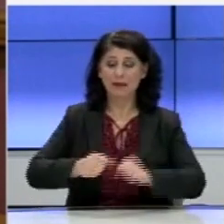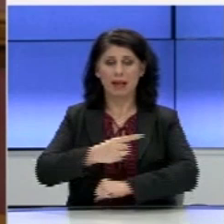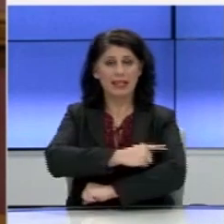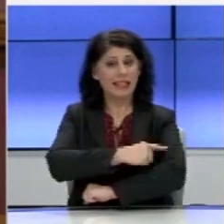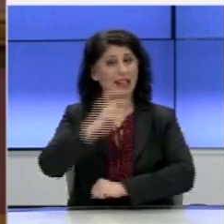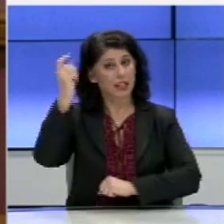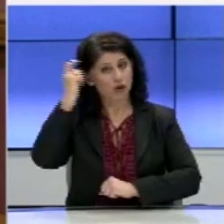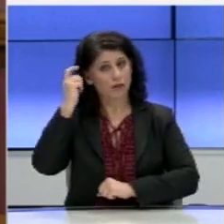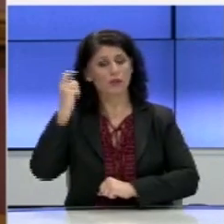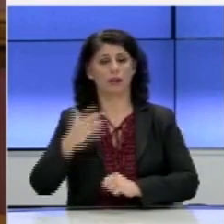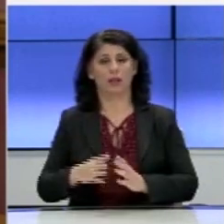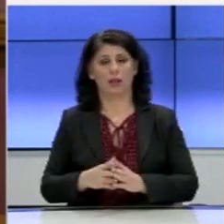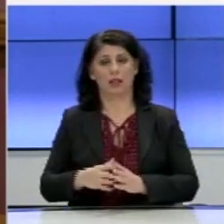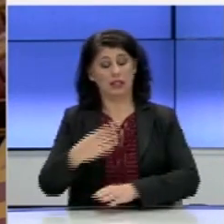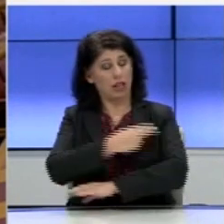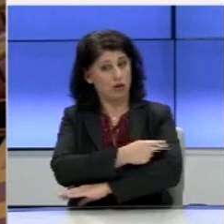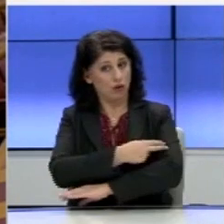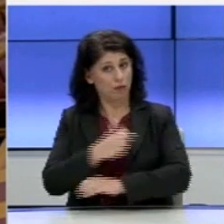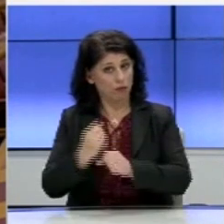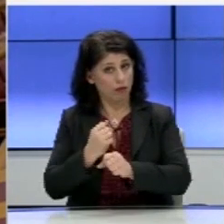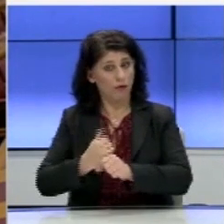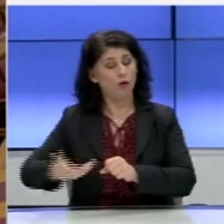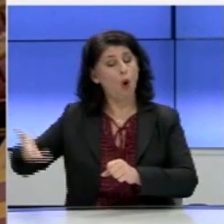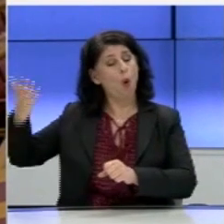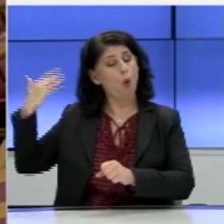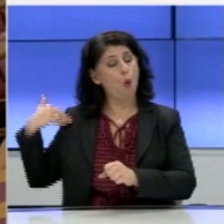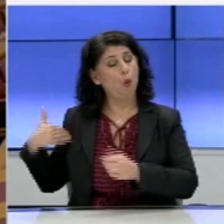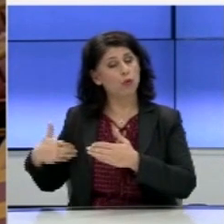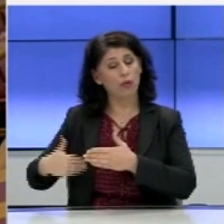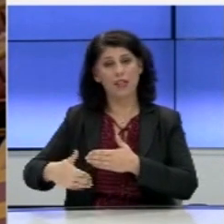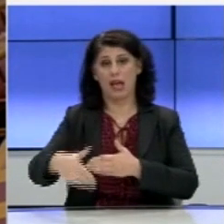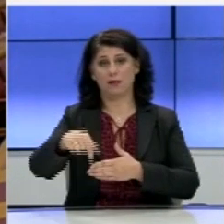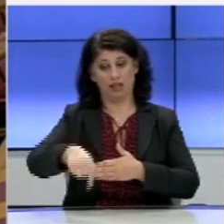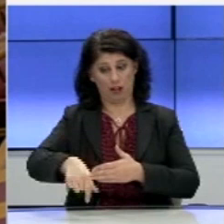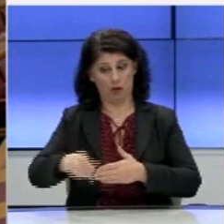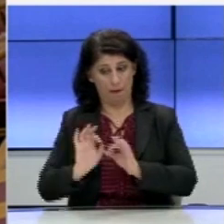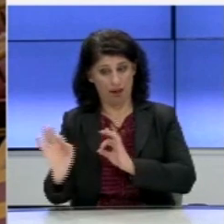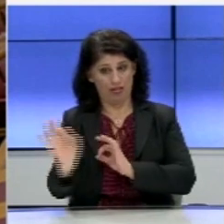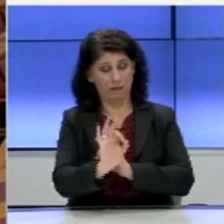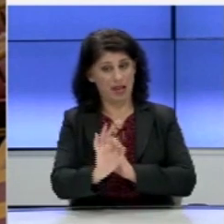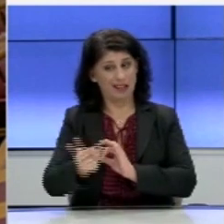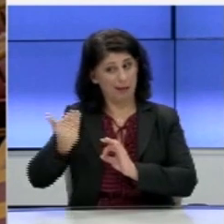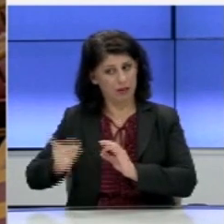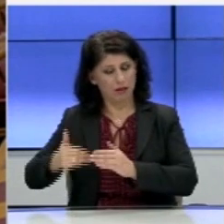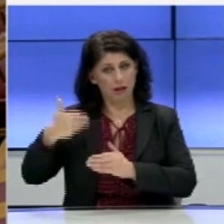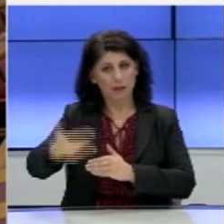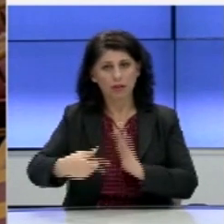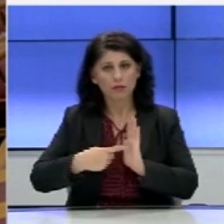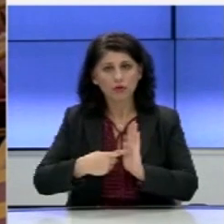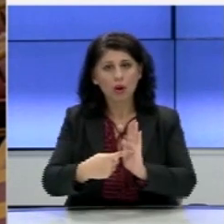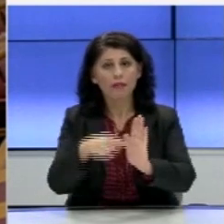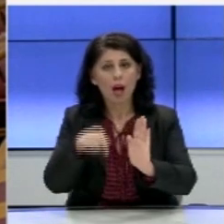γιατροί, οι νοσηλευτές, στα νοσοκομεία, όλο το προηγούμενο διάστημα και μέσα στην πανδημία και πριν την πανδημία, αναδείκνυαν